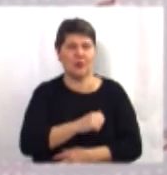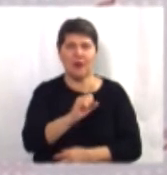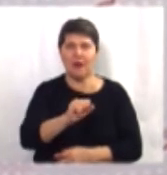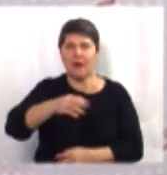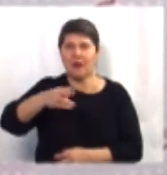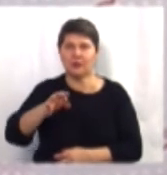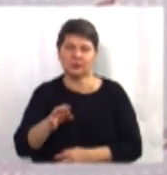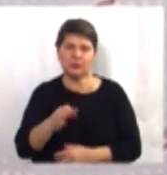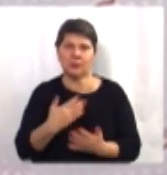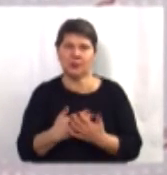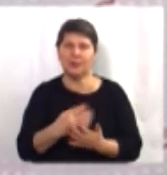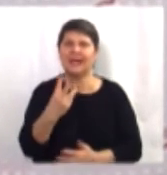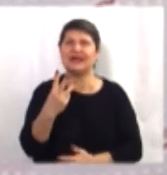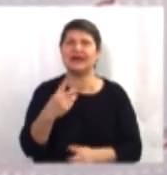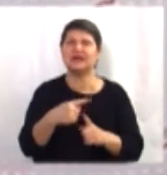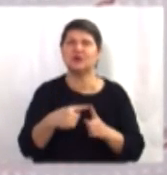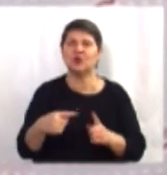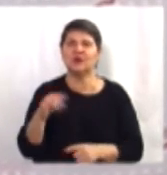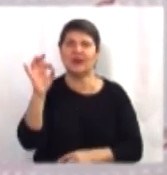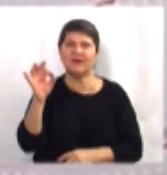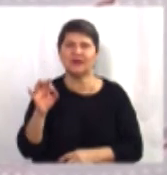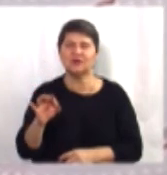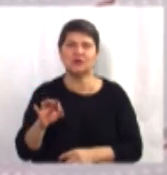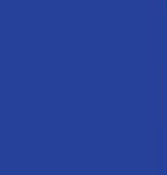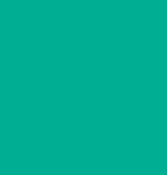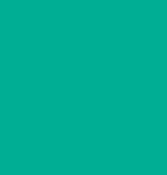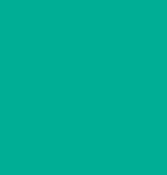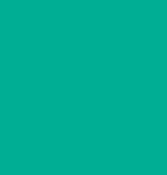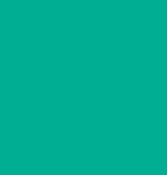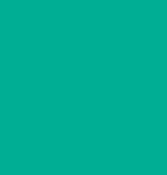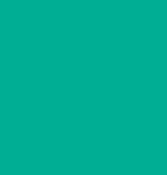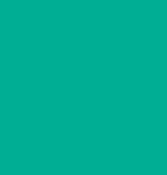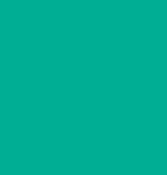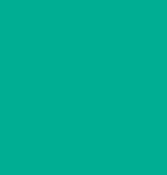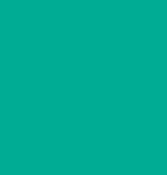АТО приїжджають десь приблизно 3,5% від загального обсягу перевезень.